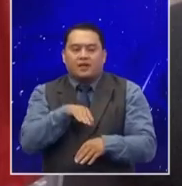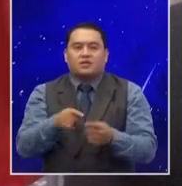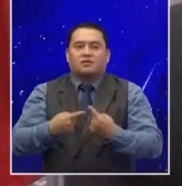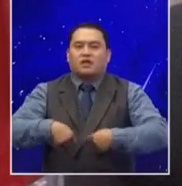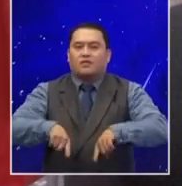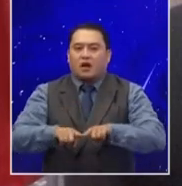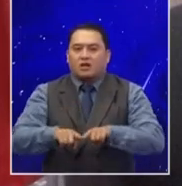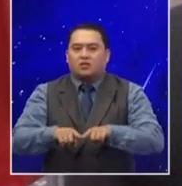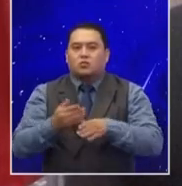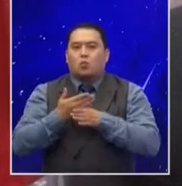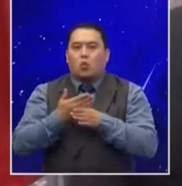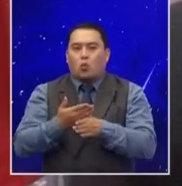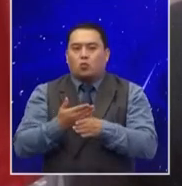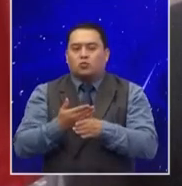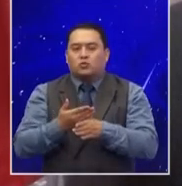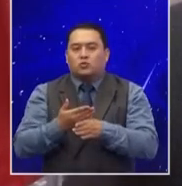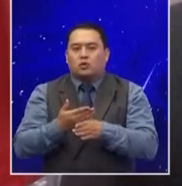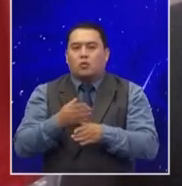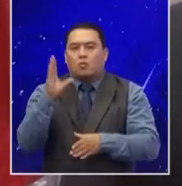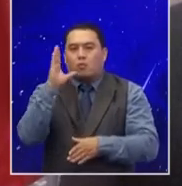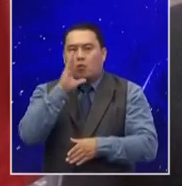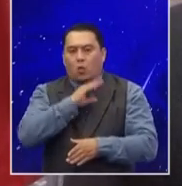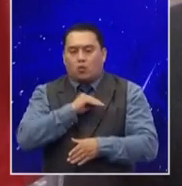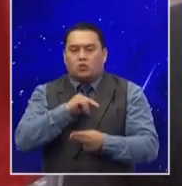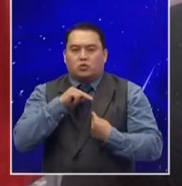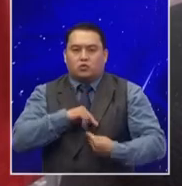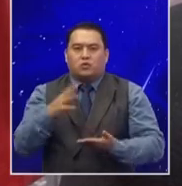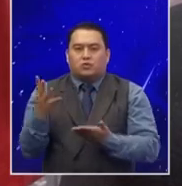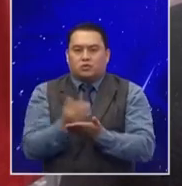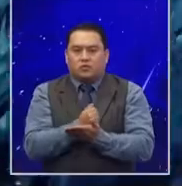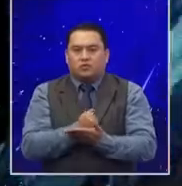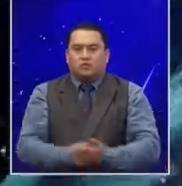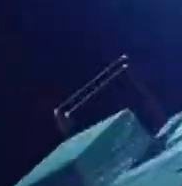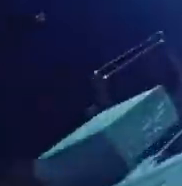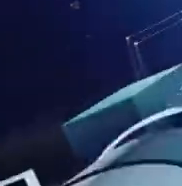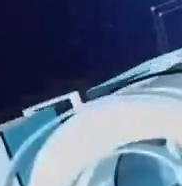сертификат, благодаря которому они могут трудоустроиться.